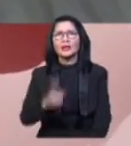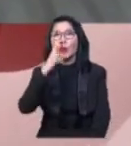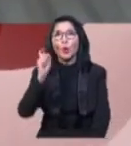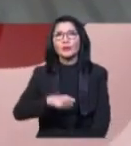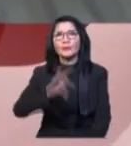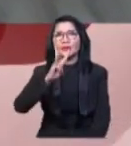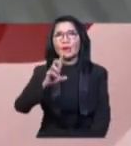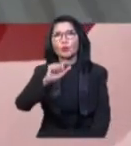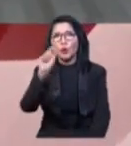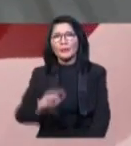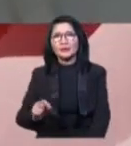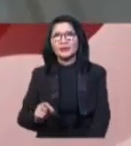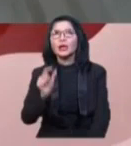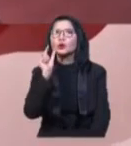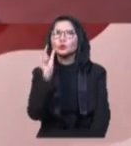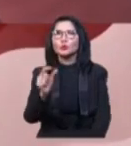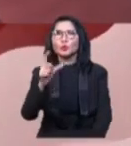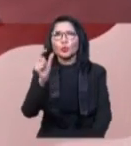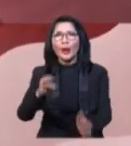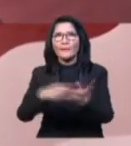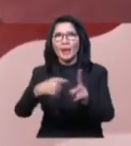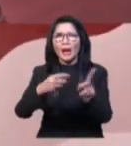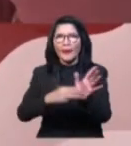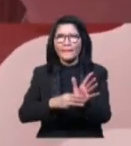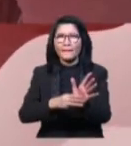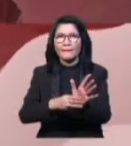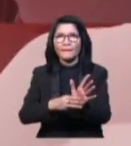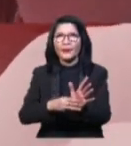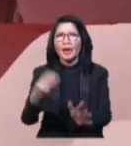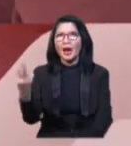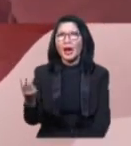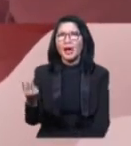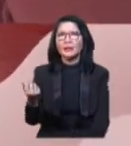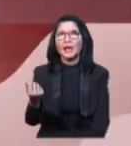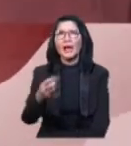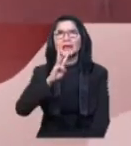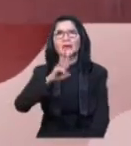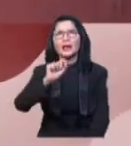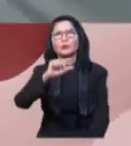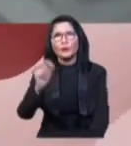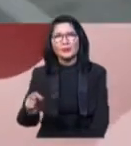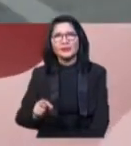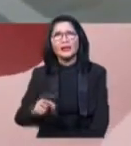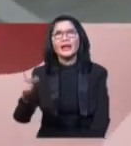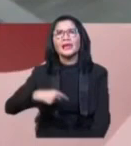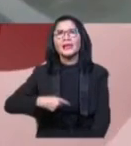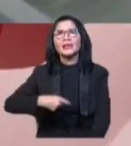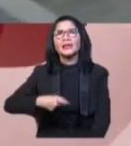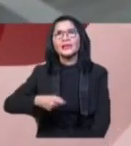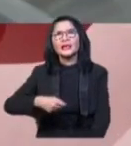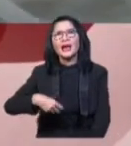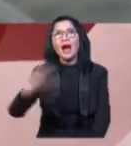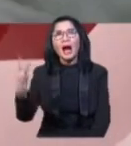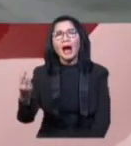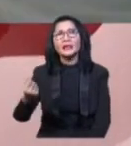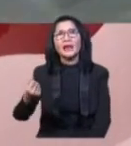diwajibkan 30% dari ruang itu untuk UMKM dengan harga 30% dari publish rate. Jadi kita